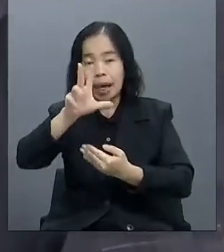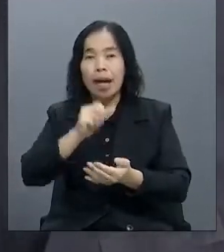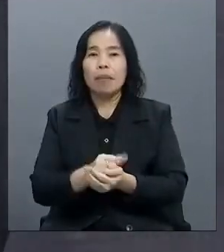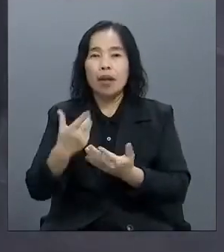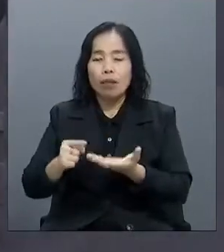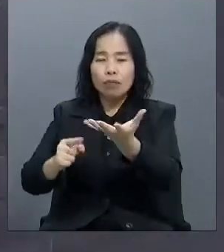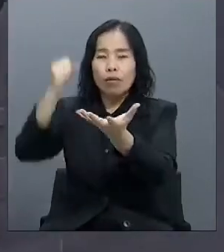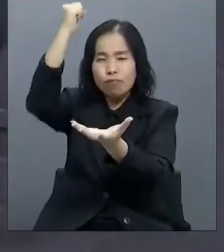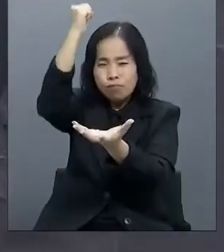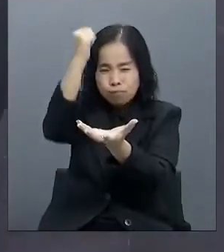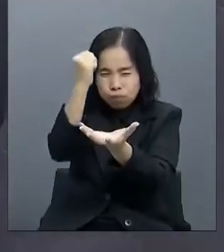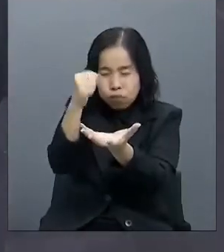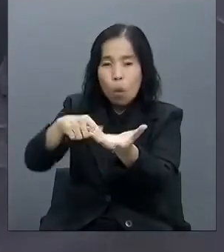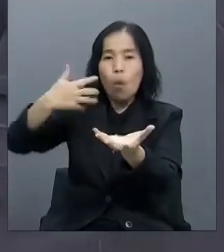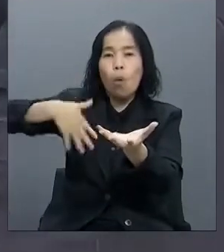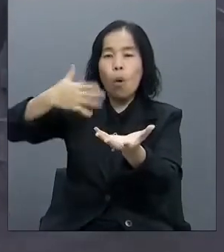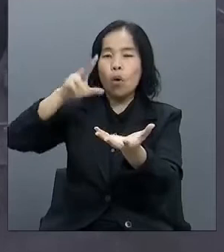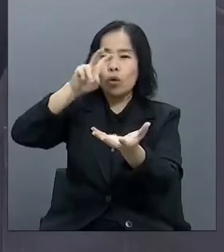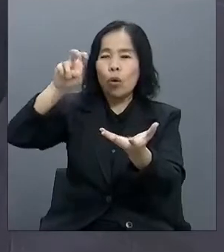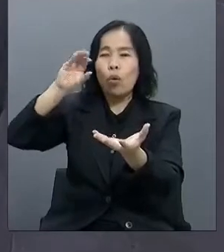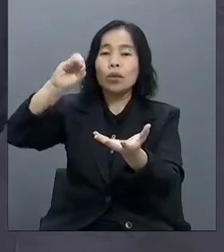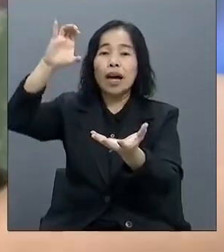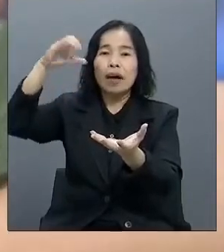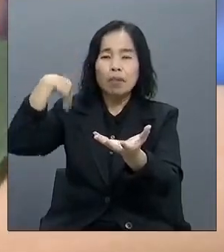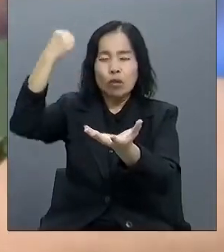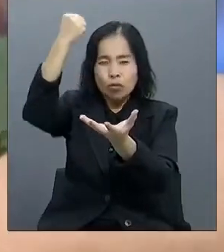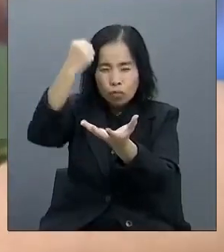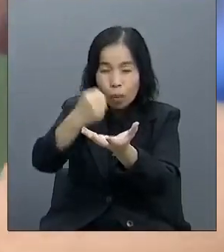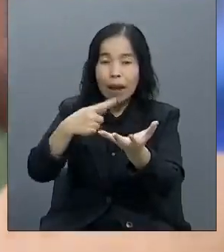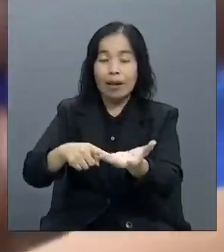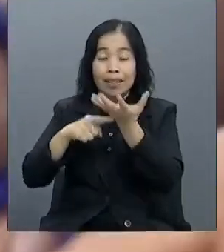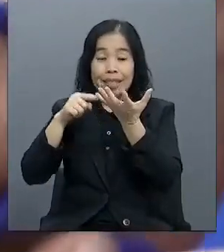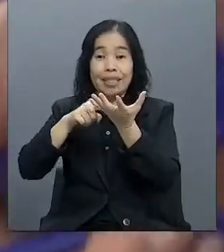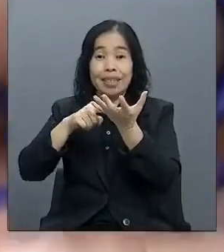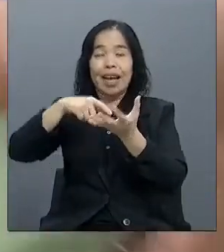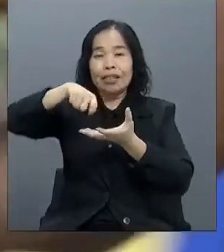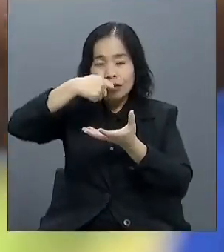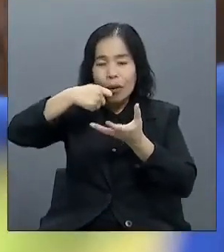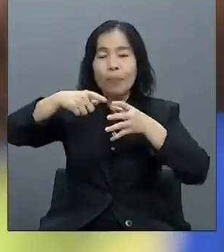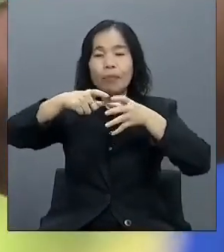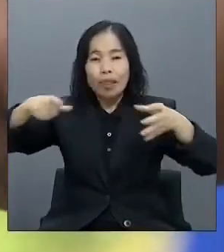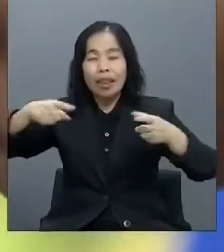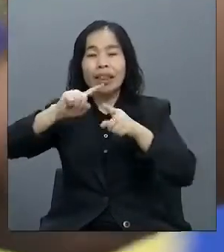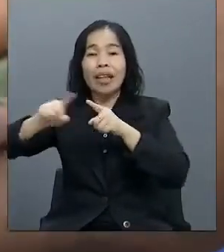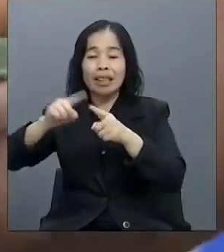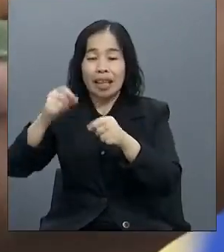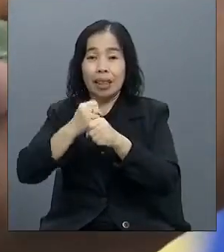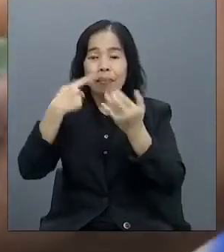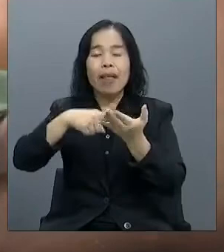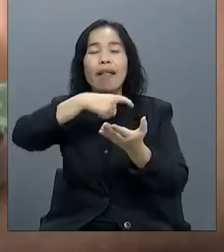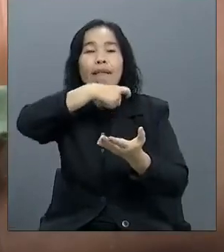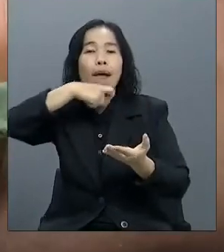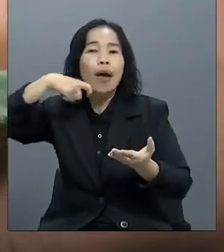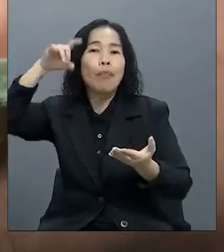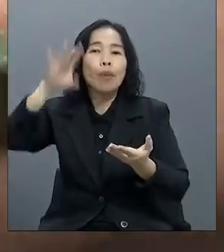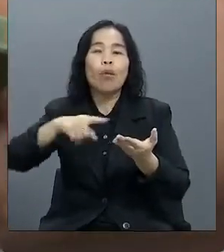องศาเซลเซียสจึงทำให้ถ้วยจานหรือภาชนะจากวัสดุธรรมชาติที่ผลิตแห้งปลอดเชื้อ